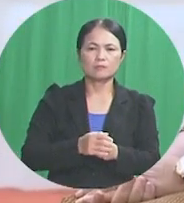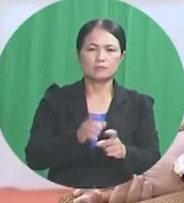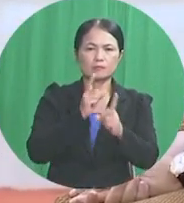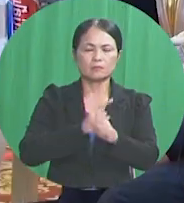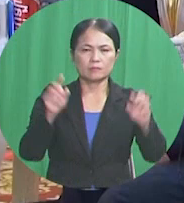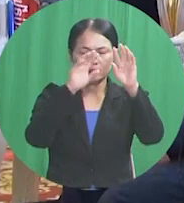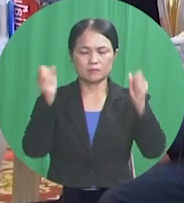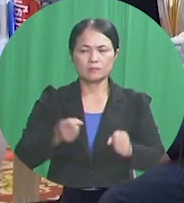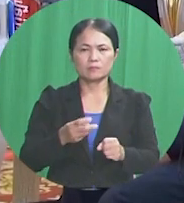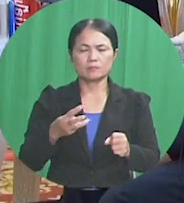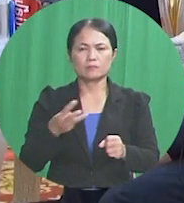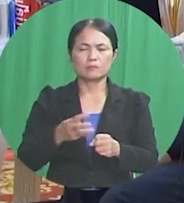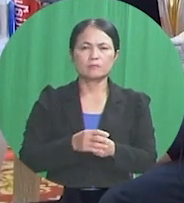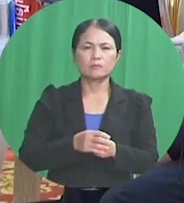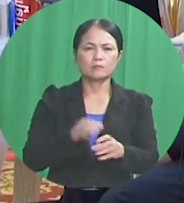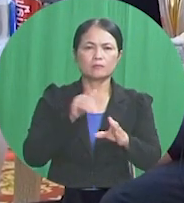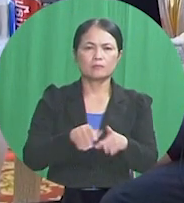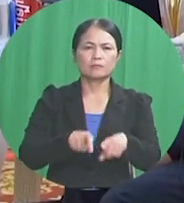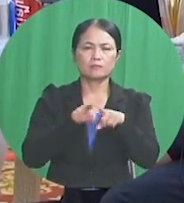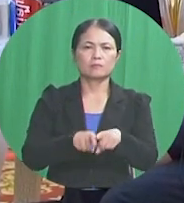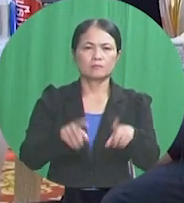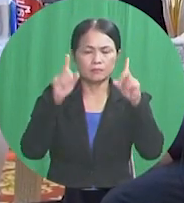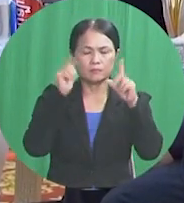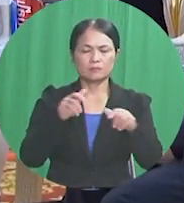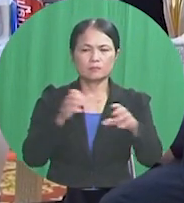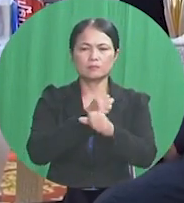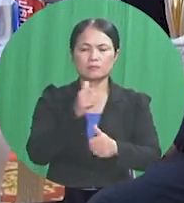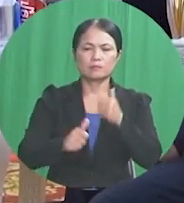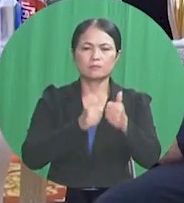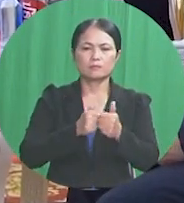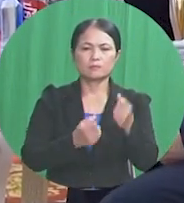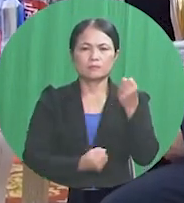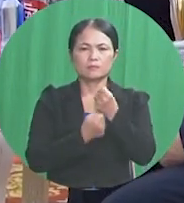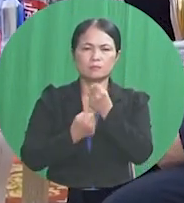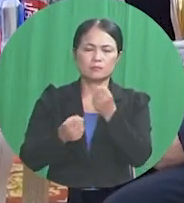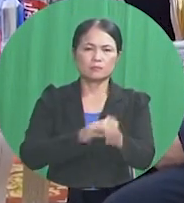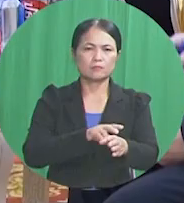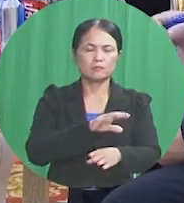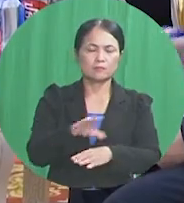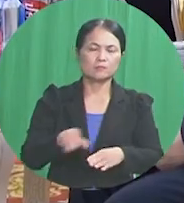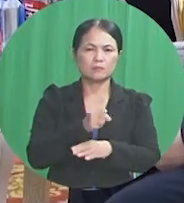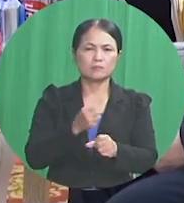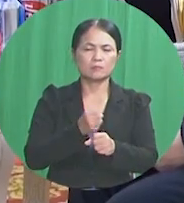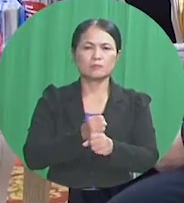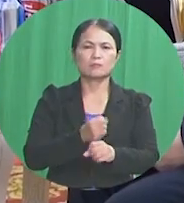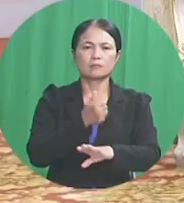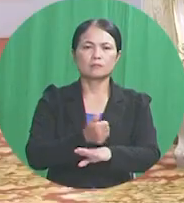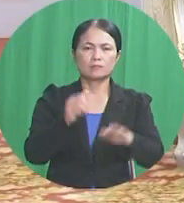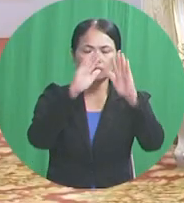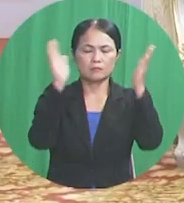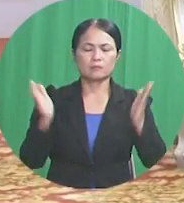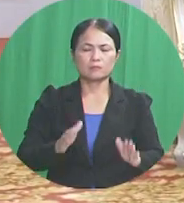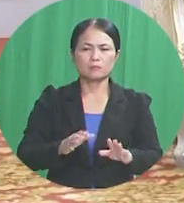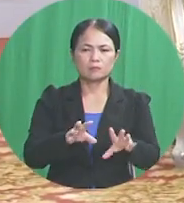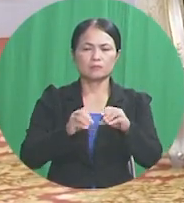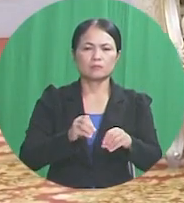យន្តការពហុភាគីក្នុងនោះដែរឯកឧត្តមក៏បានសម្ដែងនឹងការគាំទ្រកម្ពុជាដែលកំពុងតែធ្វើជាប្រធានអាស៊ាន